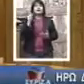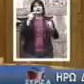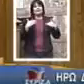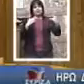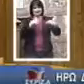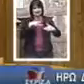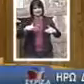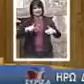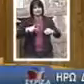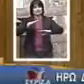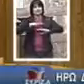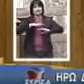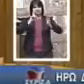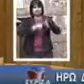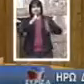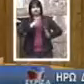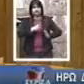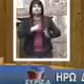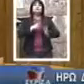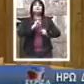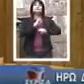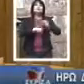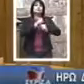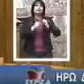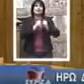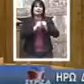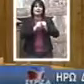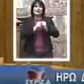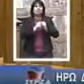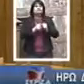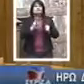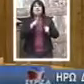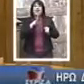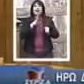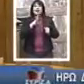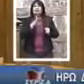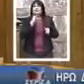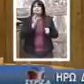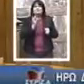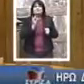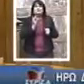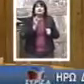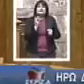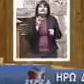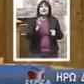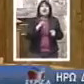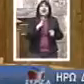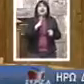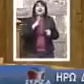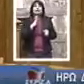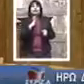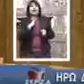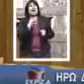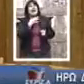στρατιωτικό νόμο, προσπαθώντας να καθαρίσει την κοινωνία από τα παράσιτά της. Όπου παράσιτα λογίζονται τα άτομα που ζουν από την